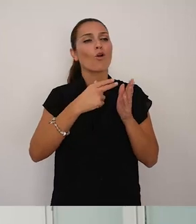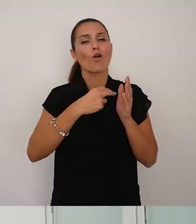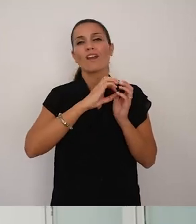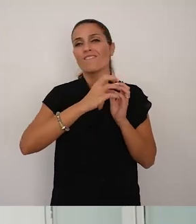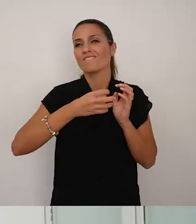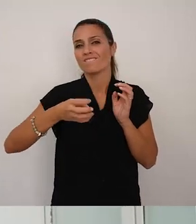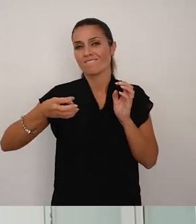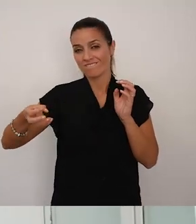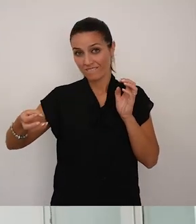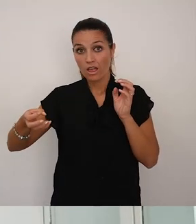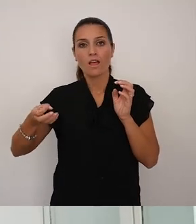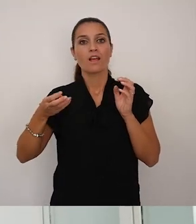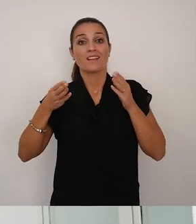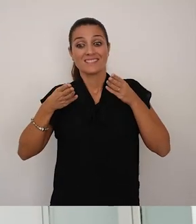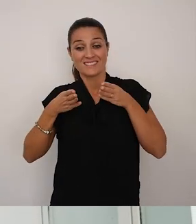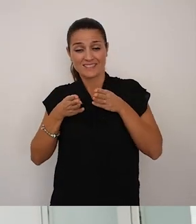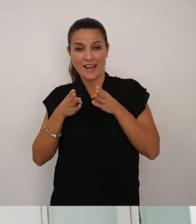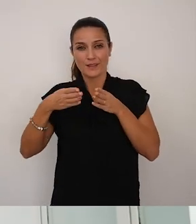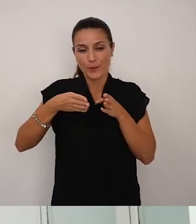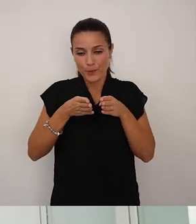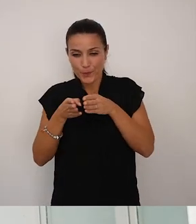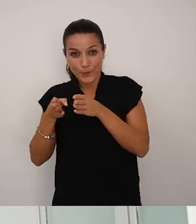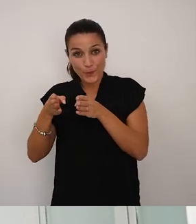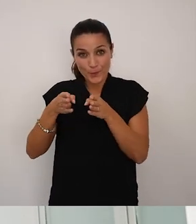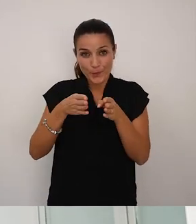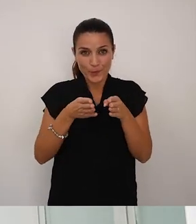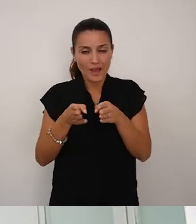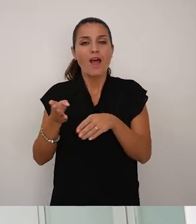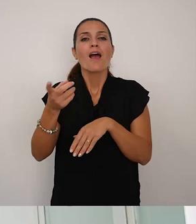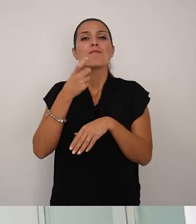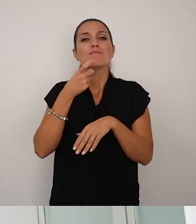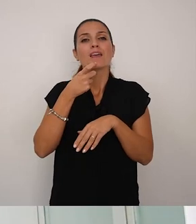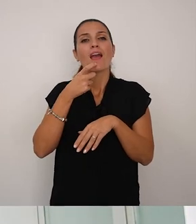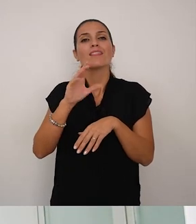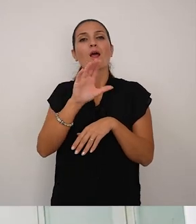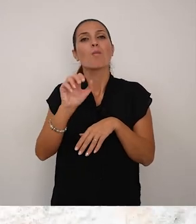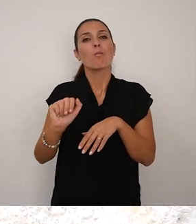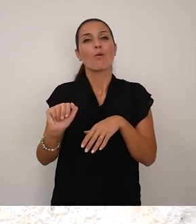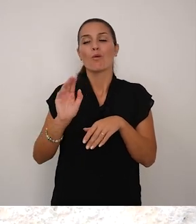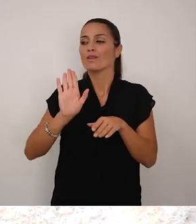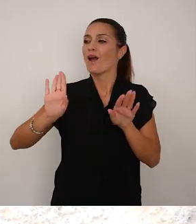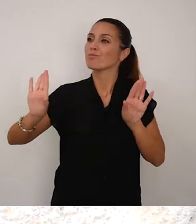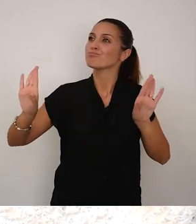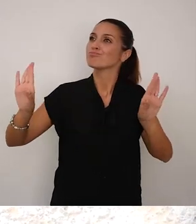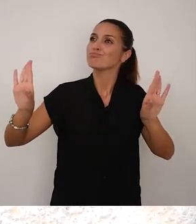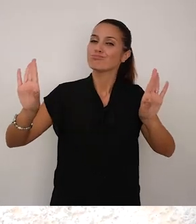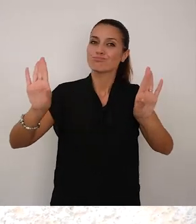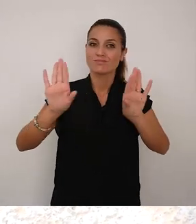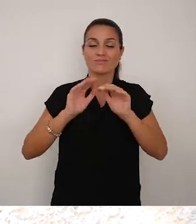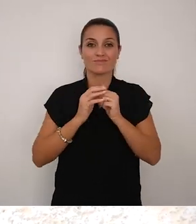in pittoreschi vicoli tortuosi, tappezzati dal tipico candore delle pietre di Puglia.